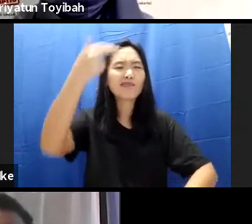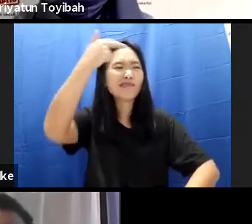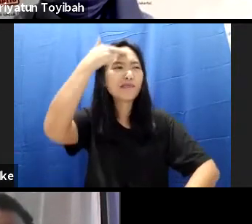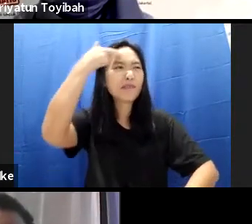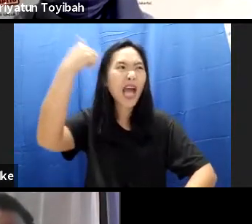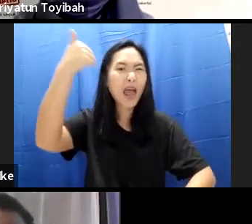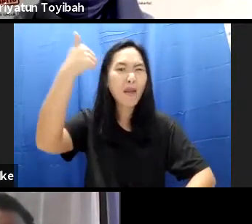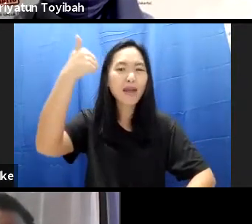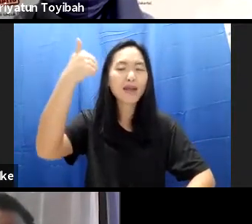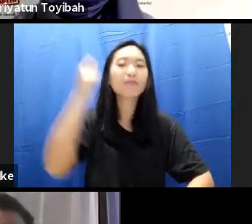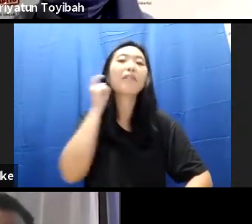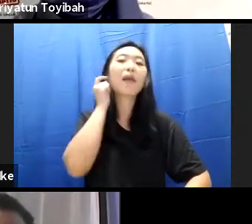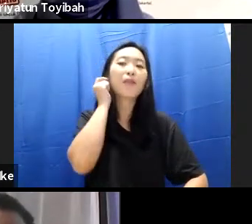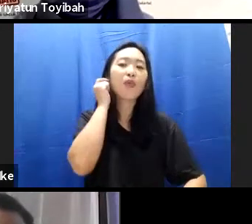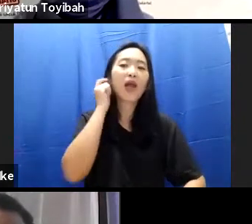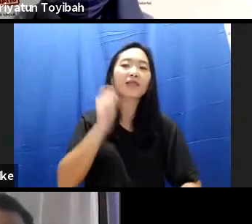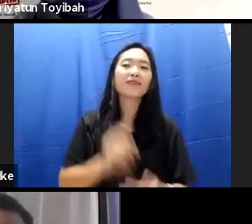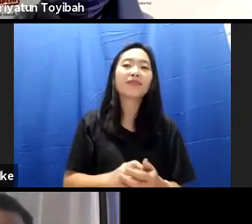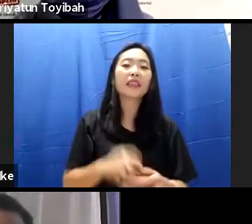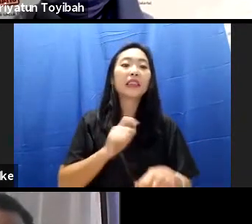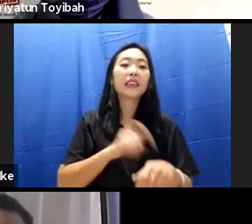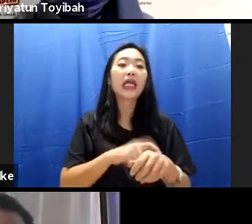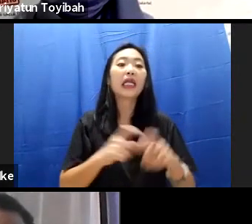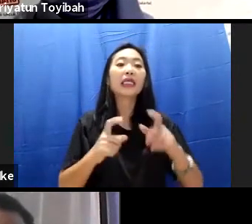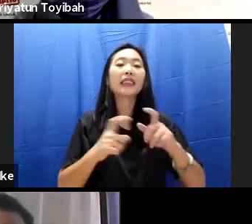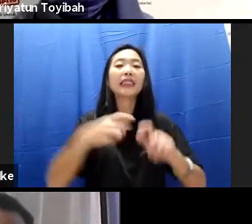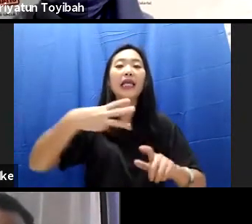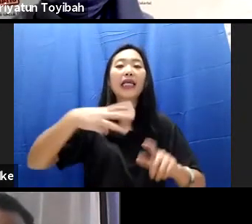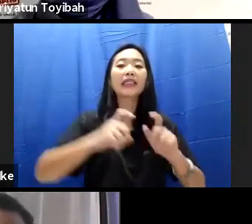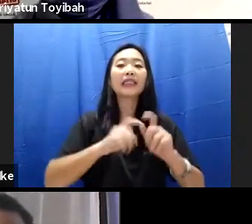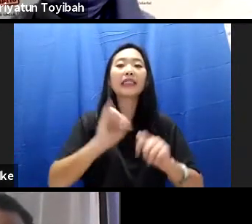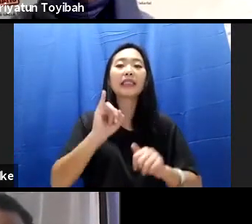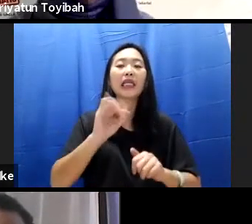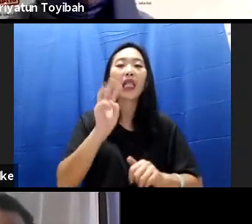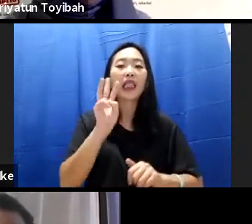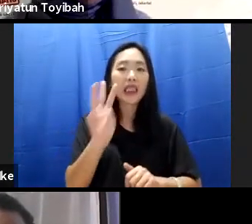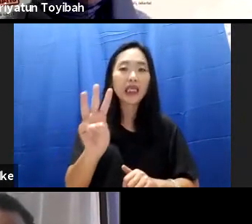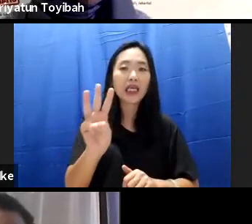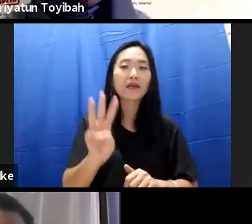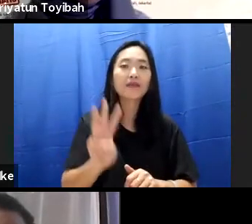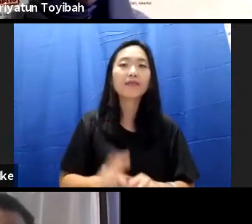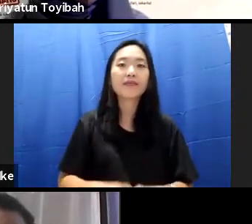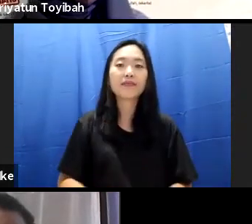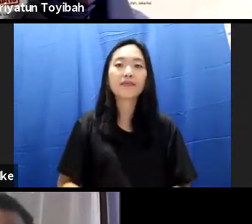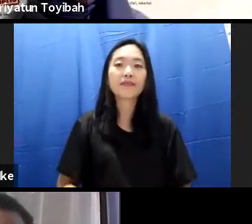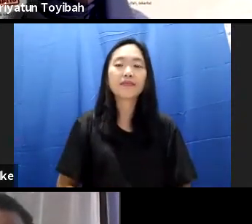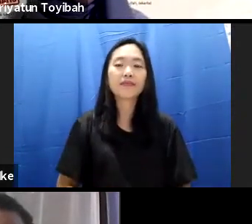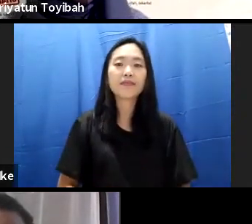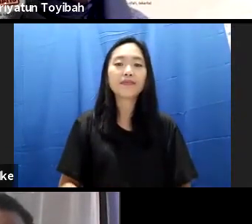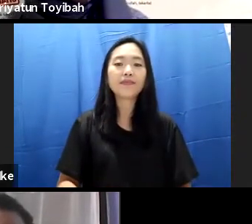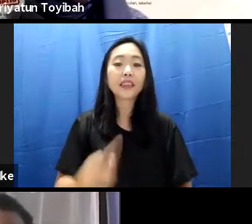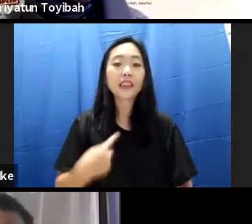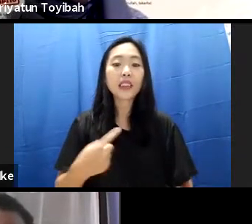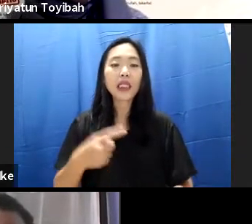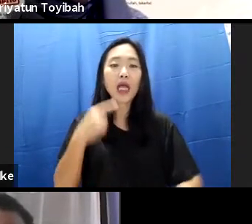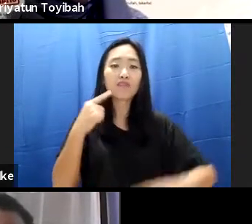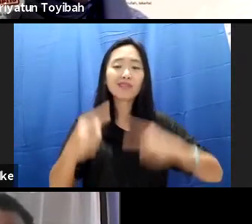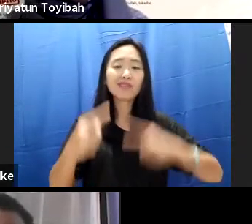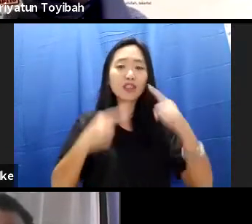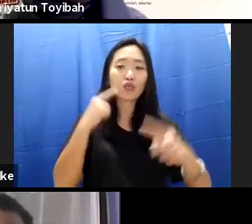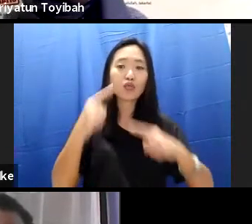ke sesi ketiga. Di sesi ini kita akan membahas tentang berbagai isu